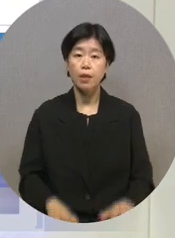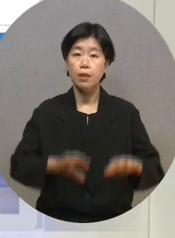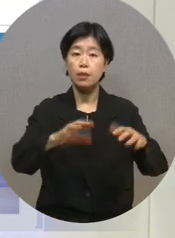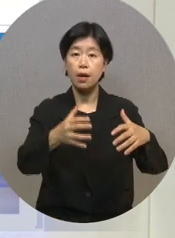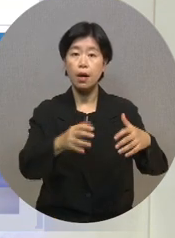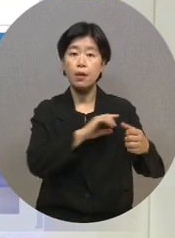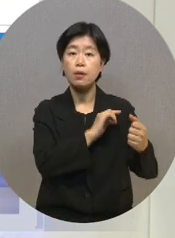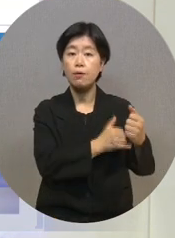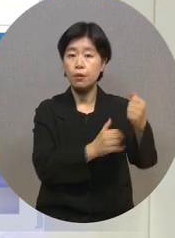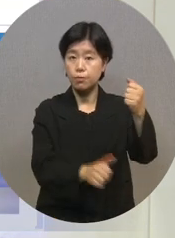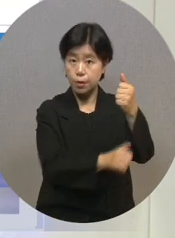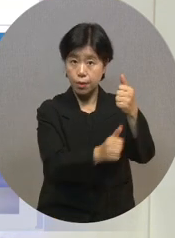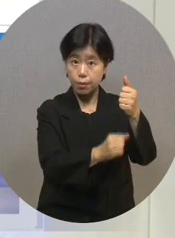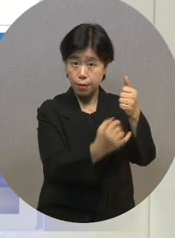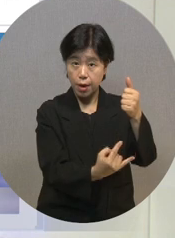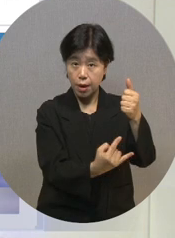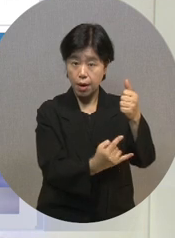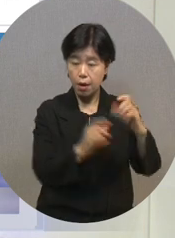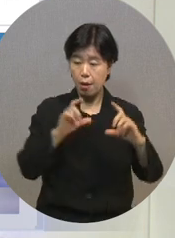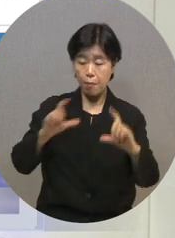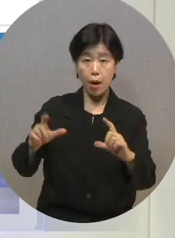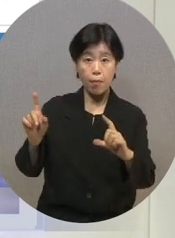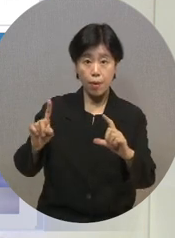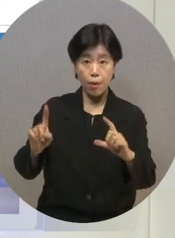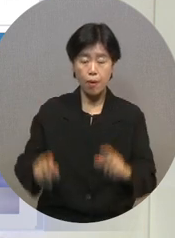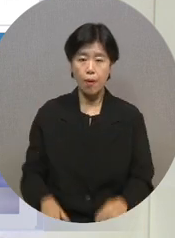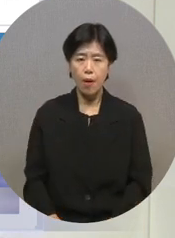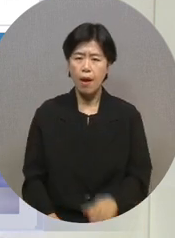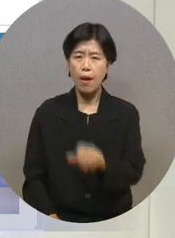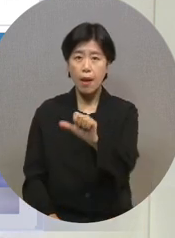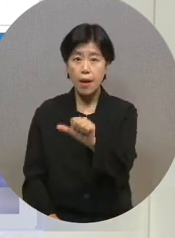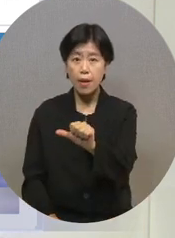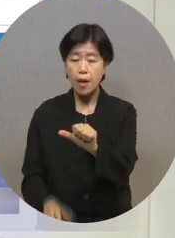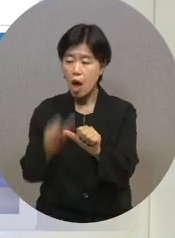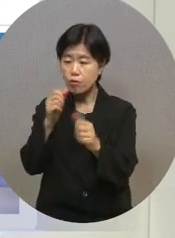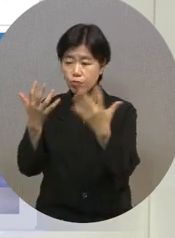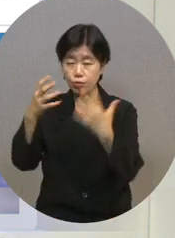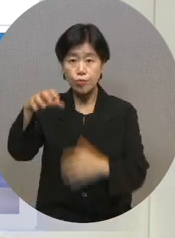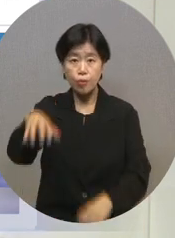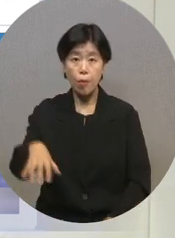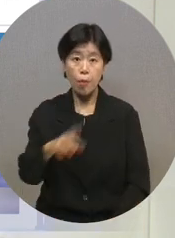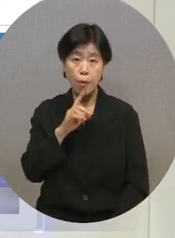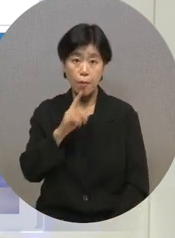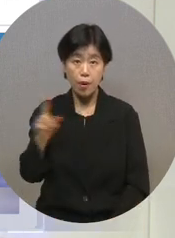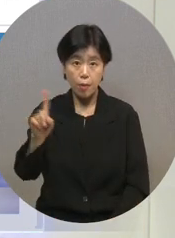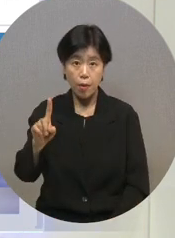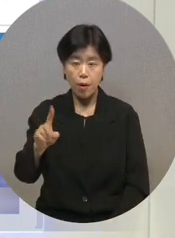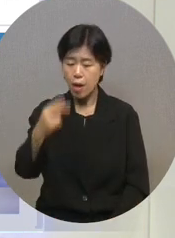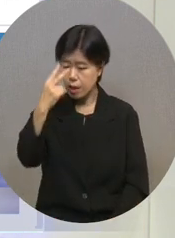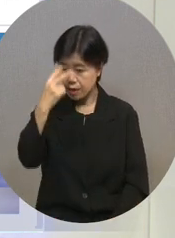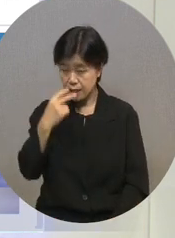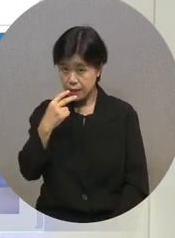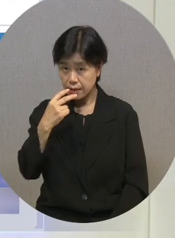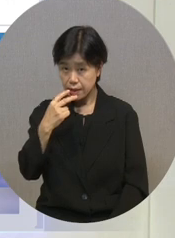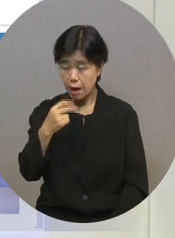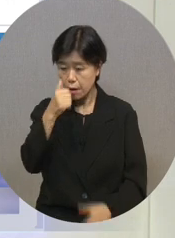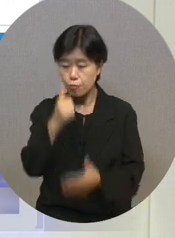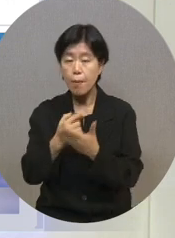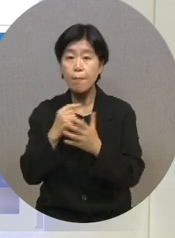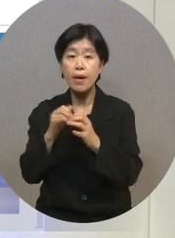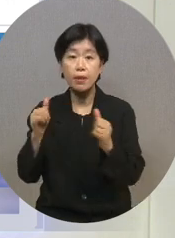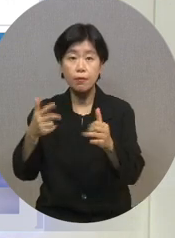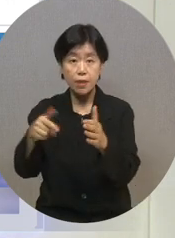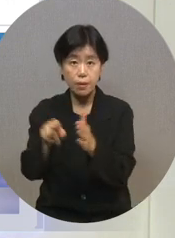법무부장관과 구치 소장에게 시각장애 수용자에게 흰 지팡이를 사용할 수 있도록이 조치할 필요가 있다는